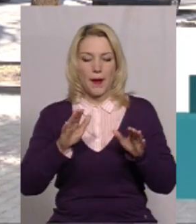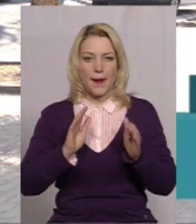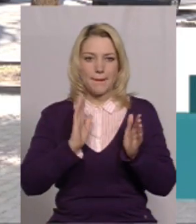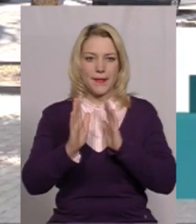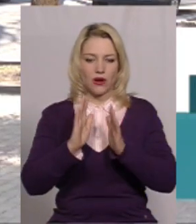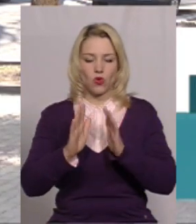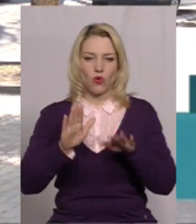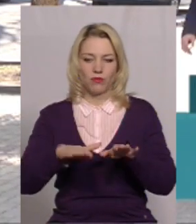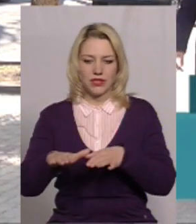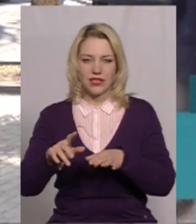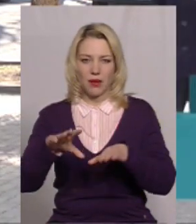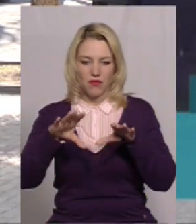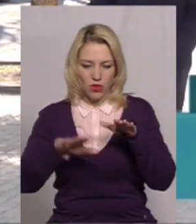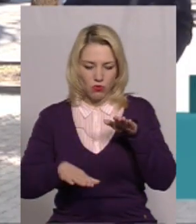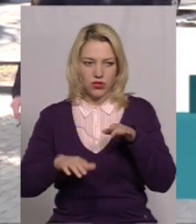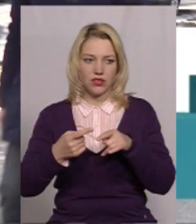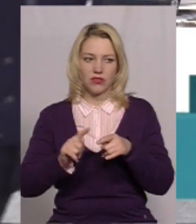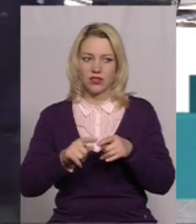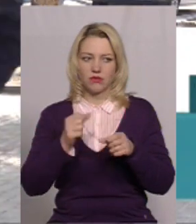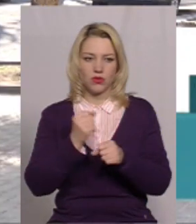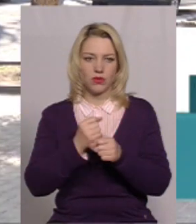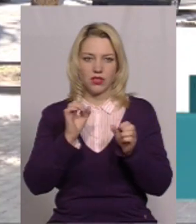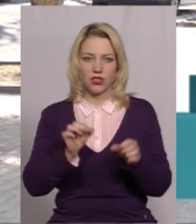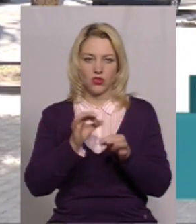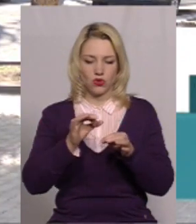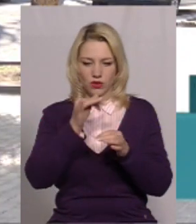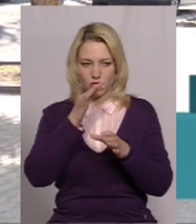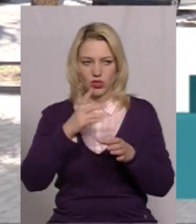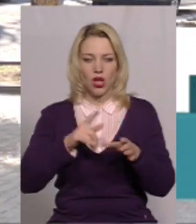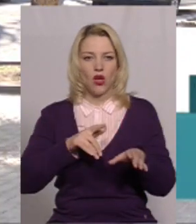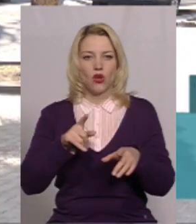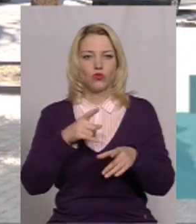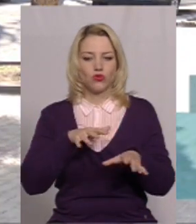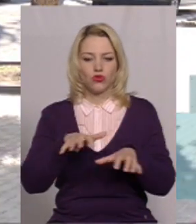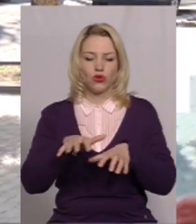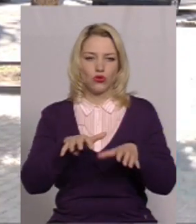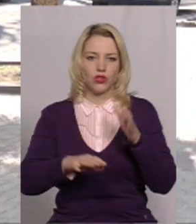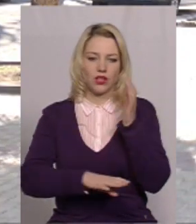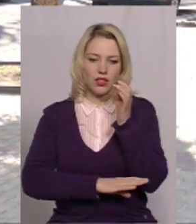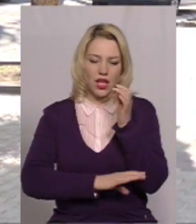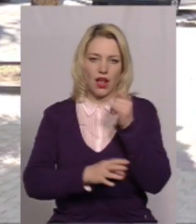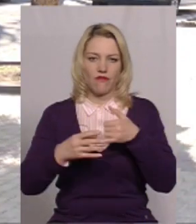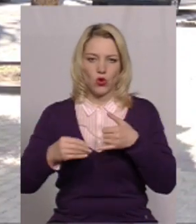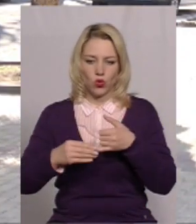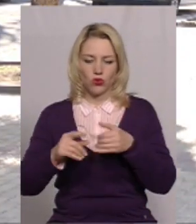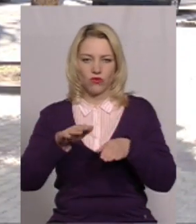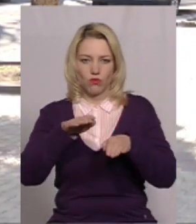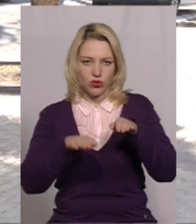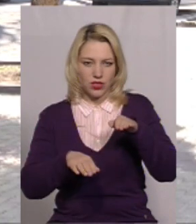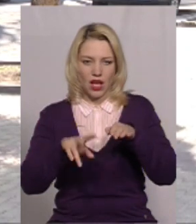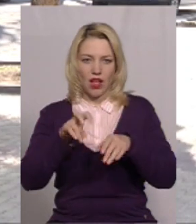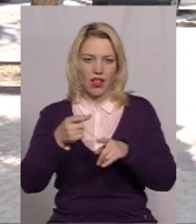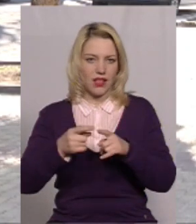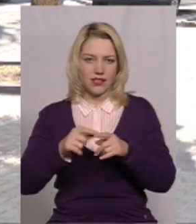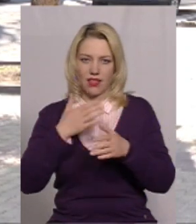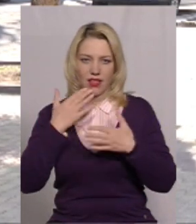просіла, але з цим вже нічого не зробиш. Коріння дерев, сам ґрунт просто просідає. Але це не